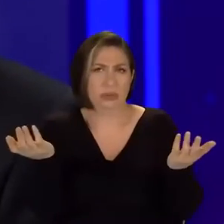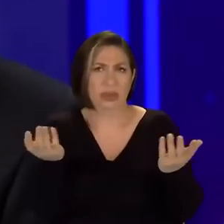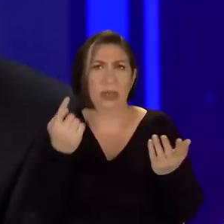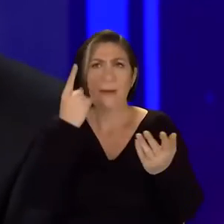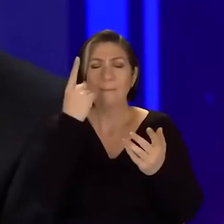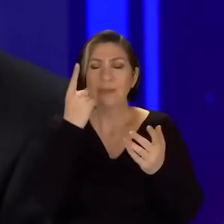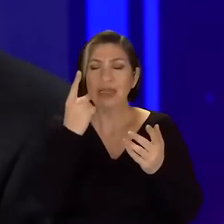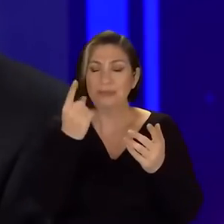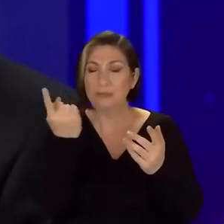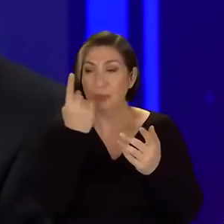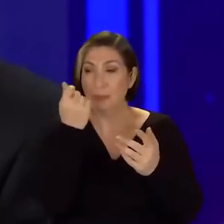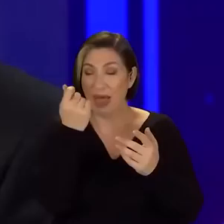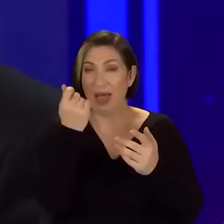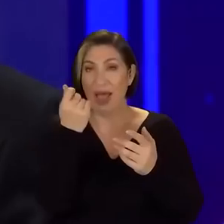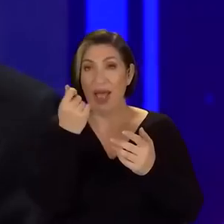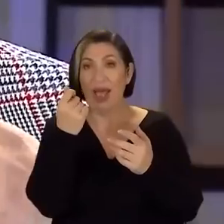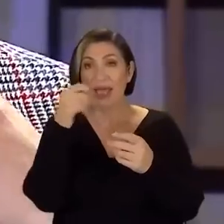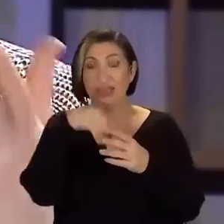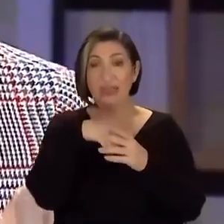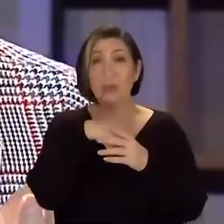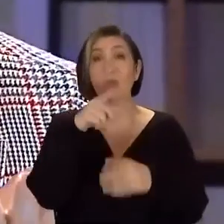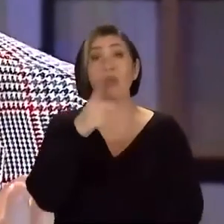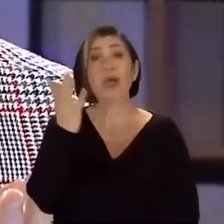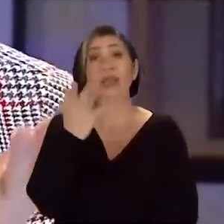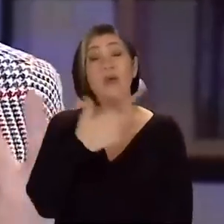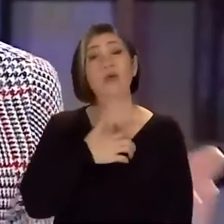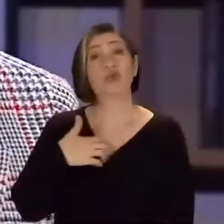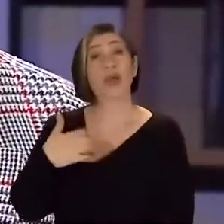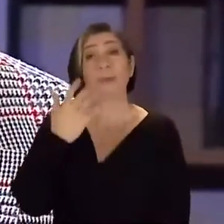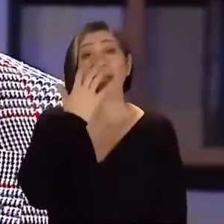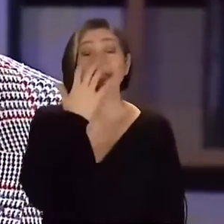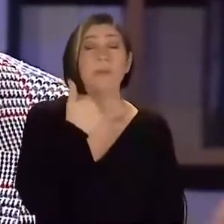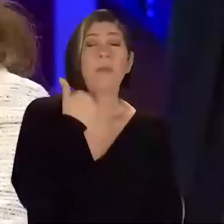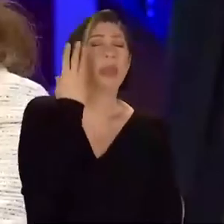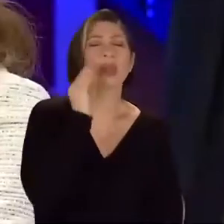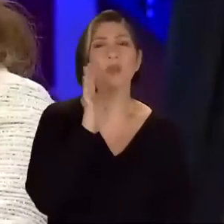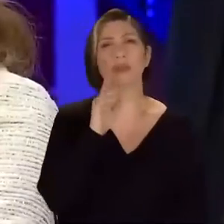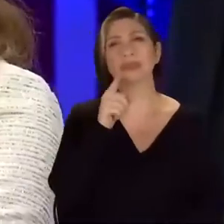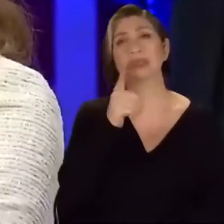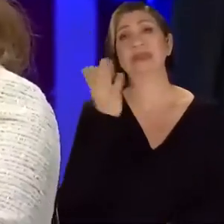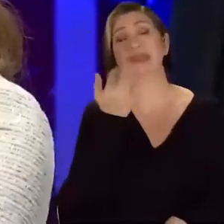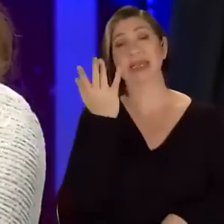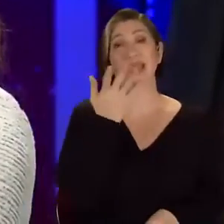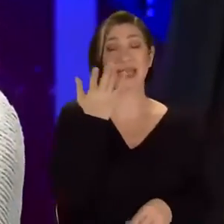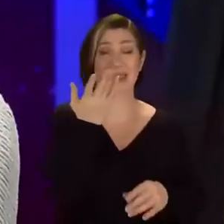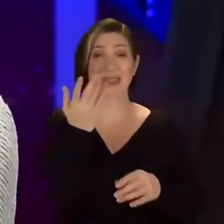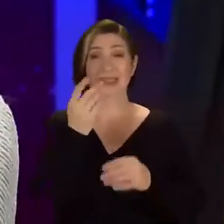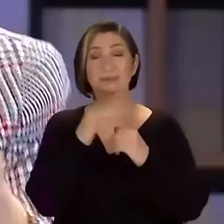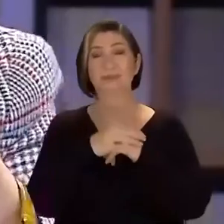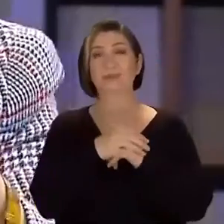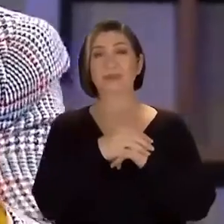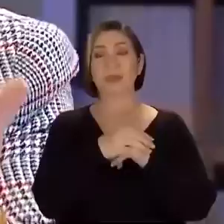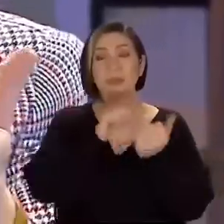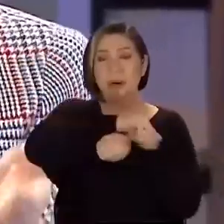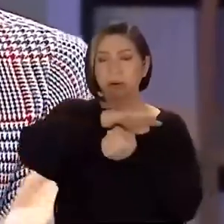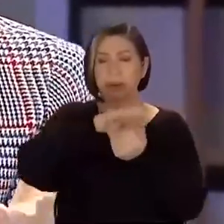bir araçta, bir para aracında bu kadar güvenlik beklentisini de ben anlamıyorum. Sen zaten